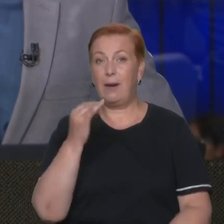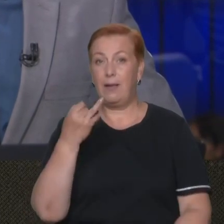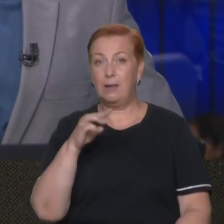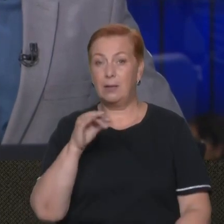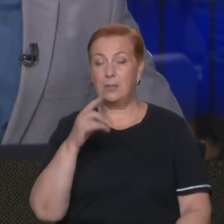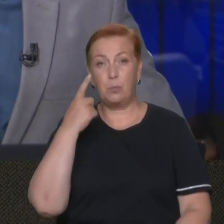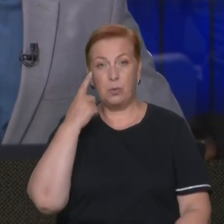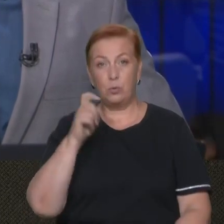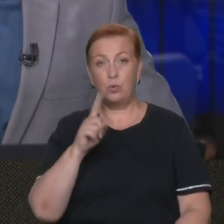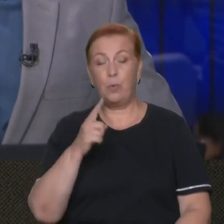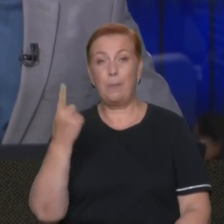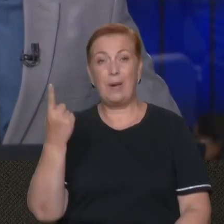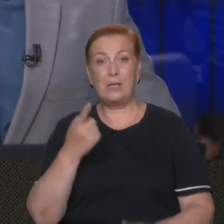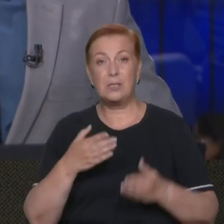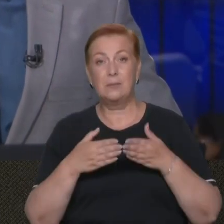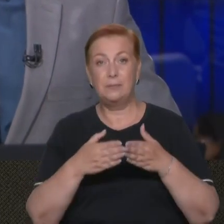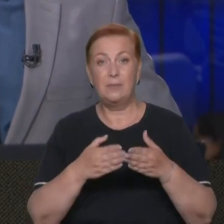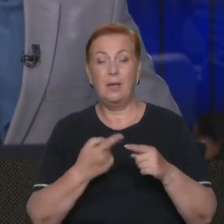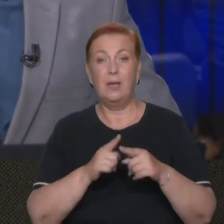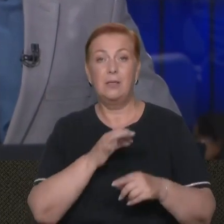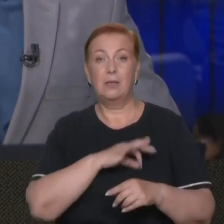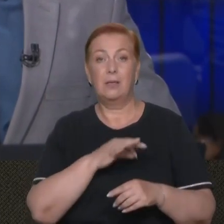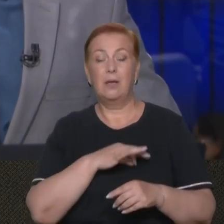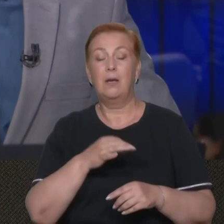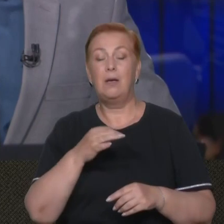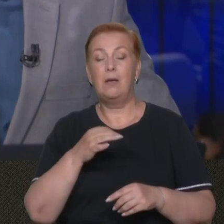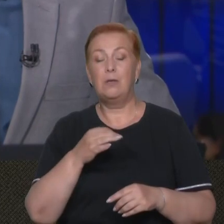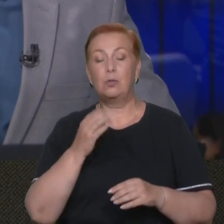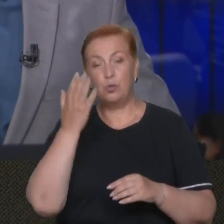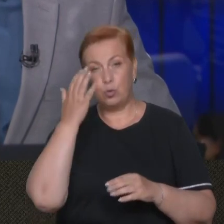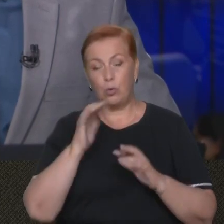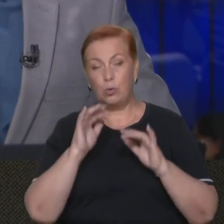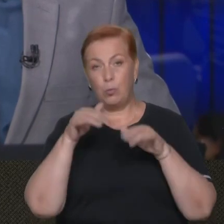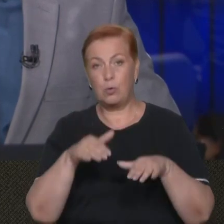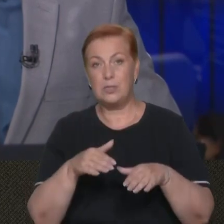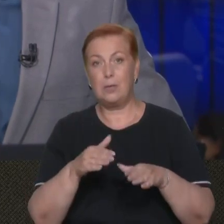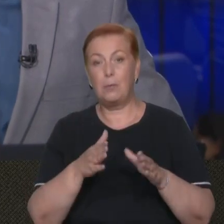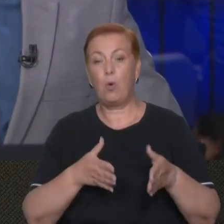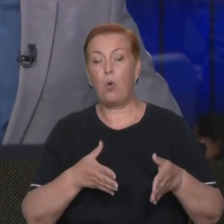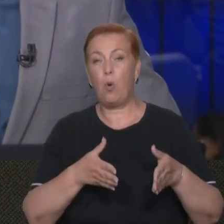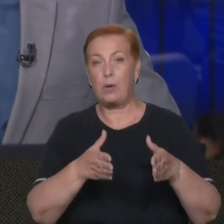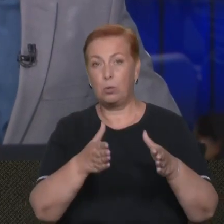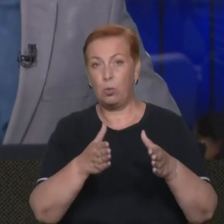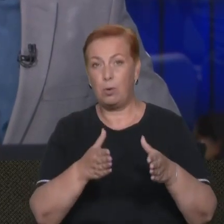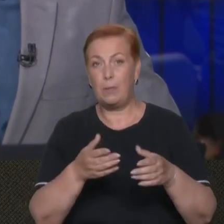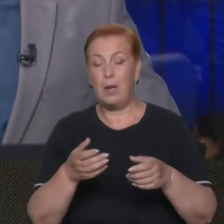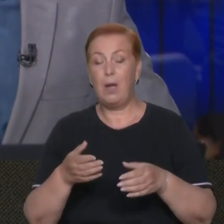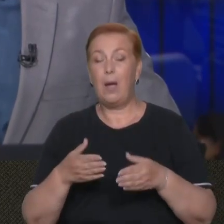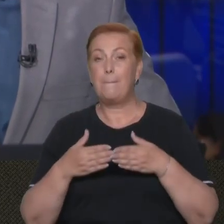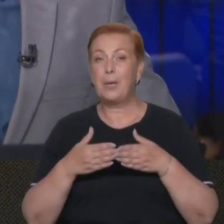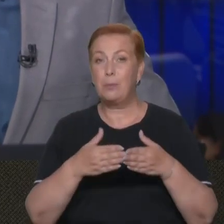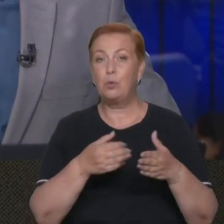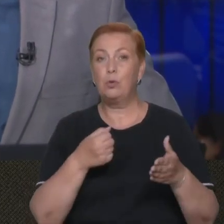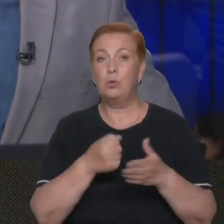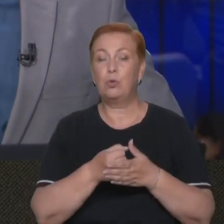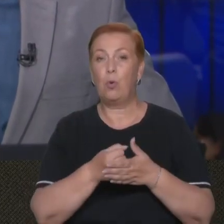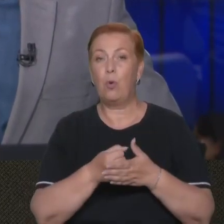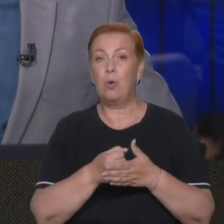що перше судно, яке скористалося українським Чорноморським коридором після виходу Росії з зернової угоди, воно прибуло до Стамбулу у